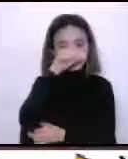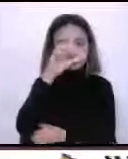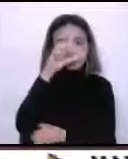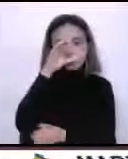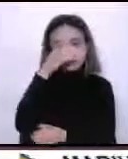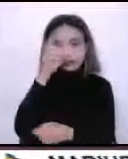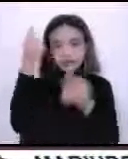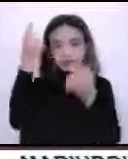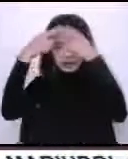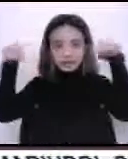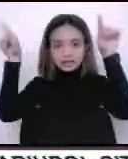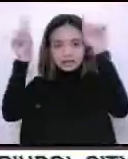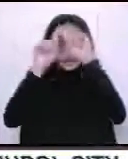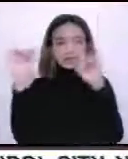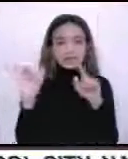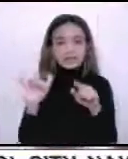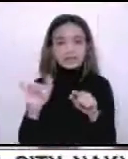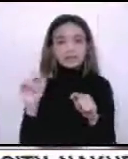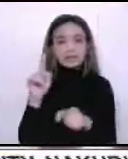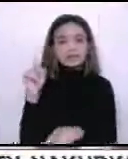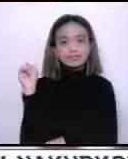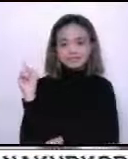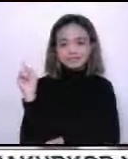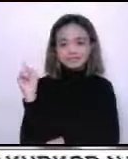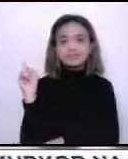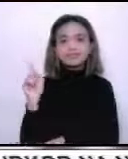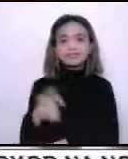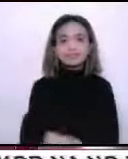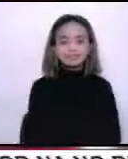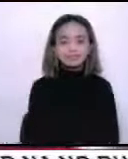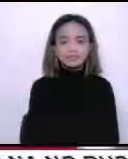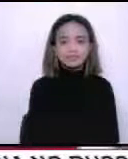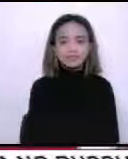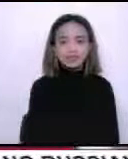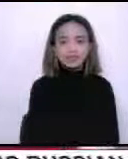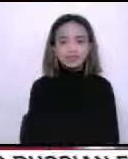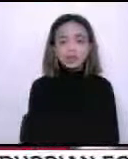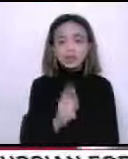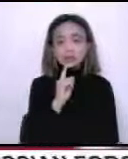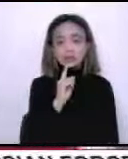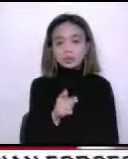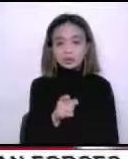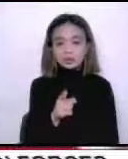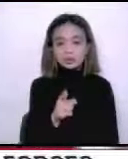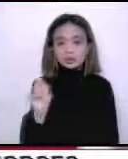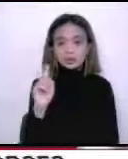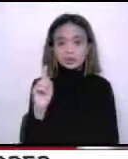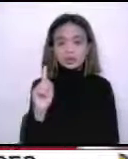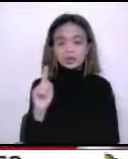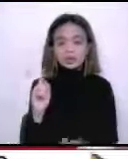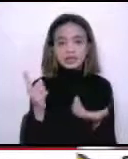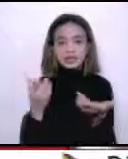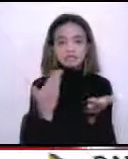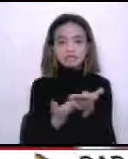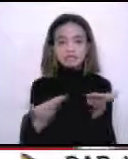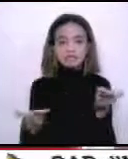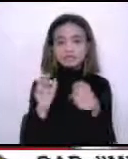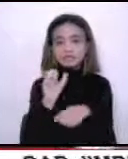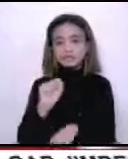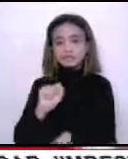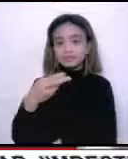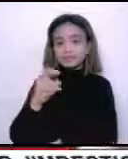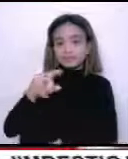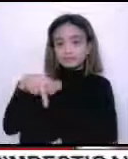pati mythical creatures kaya niyang iukit. Woodworker sa isang furniture shop. So before